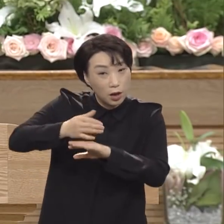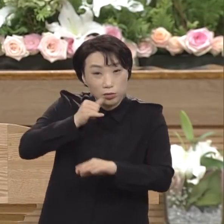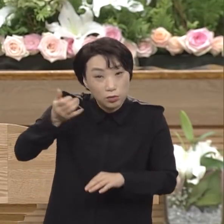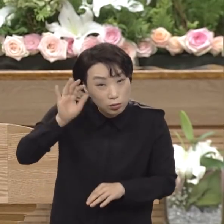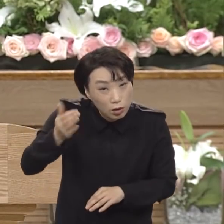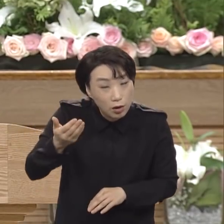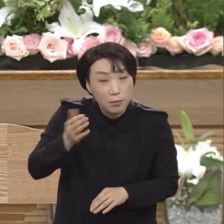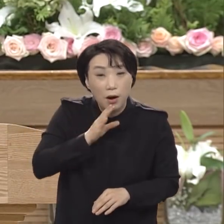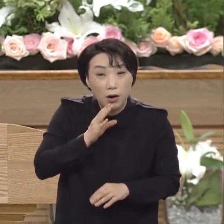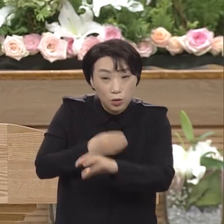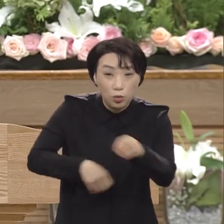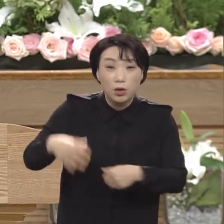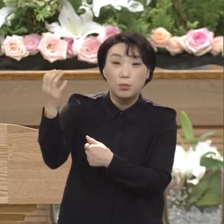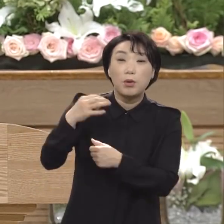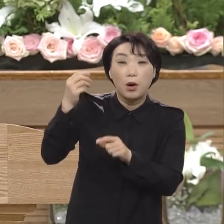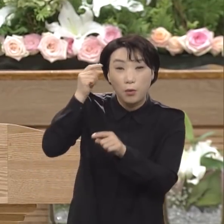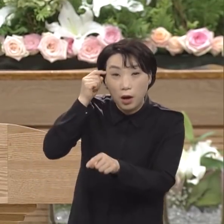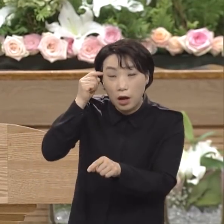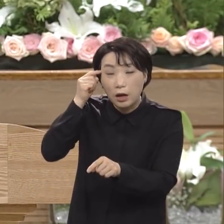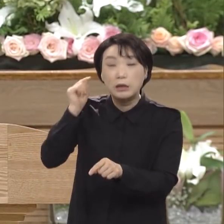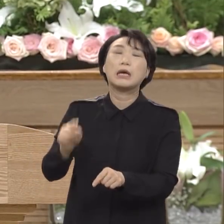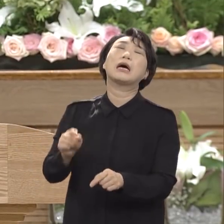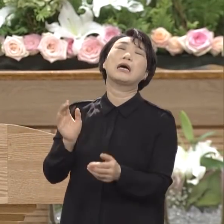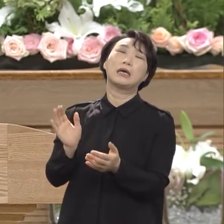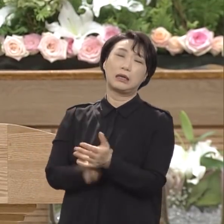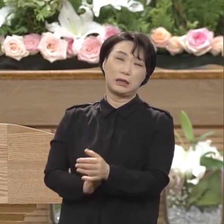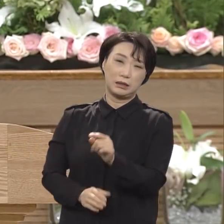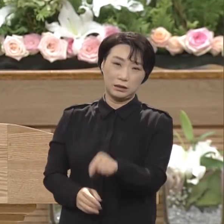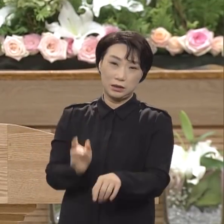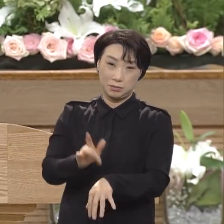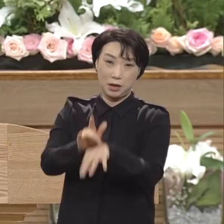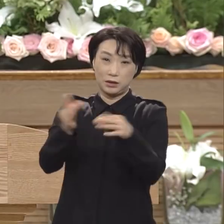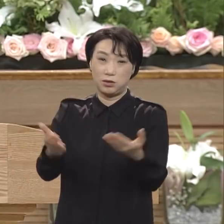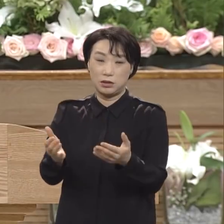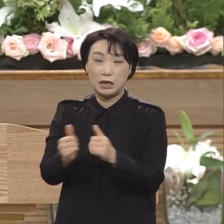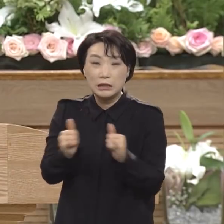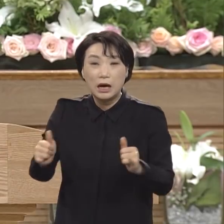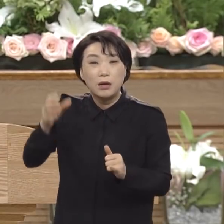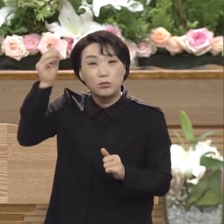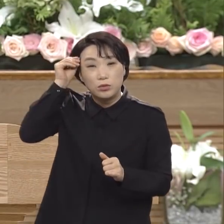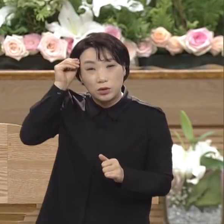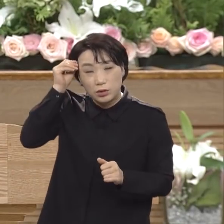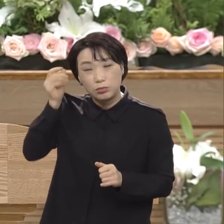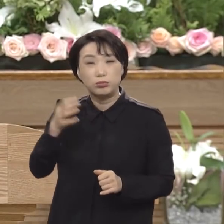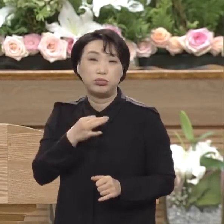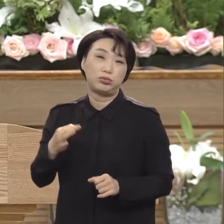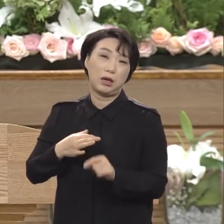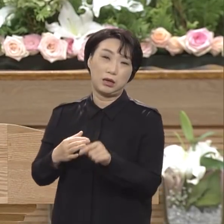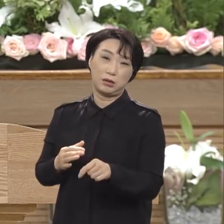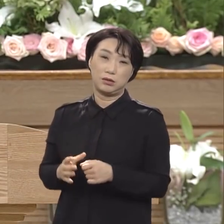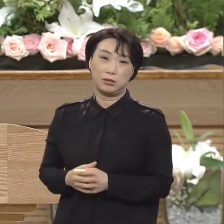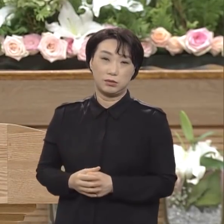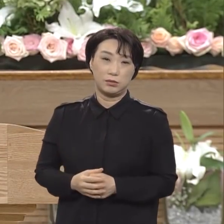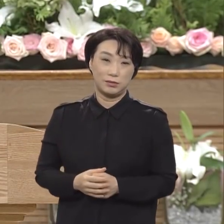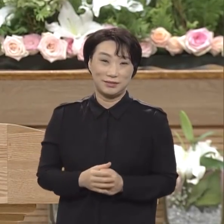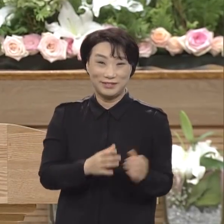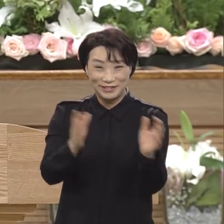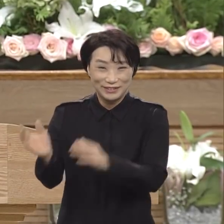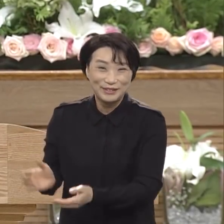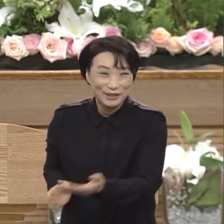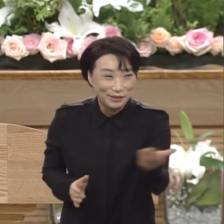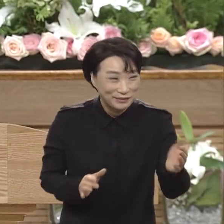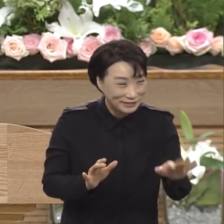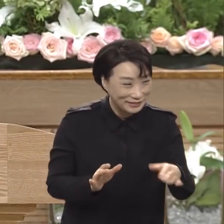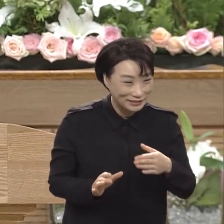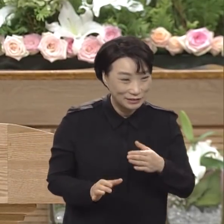역사요. 인간들의 무지에서 비롯된 불행이라 이 말이에요. 불행. 예, 사람들은